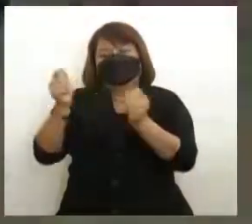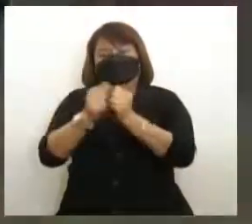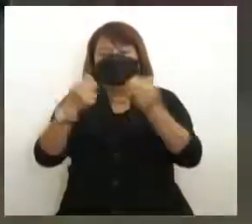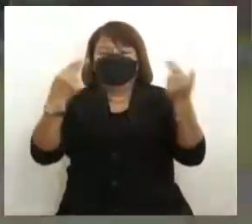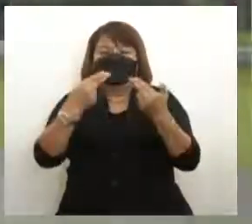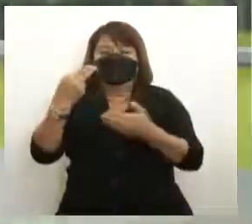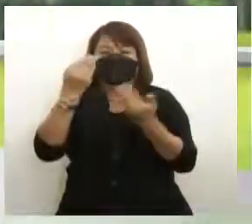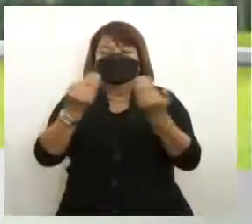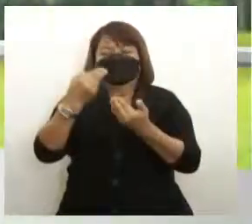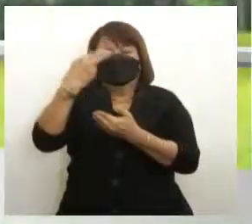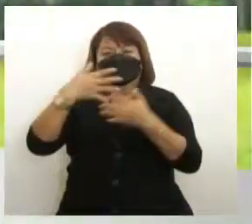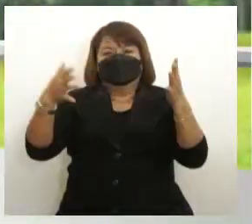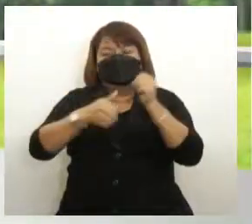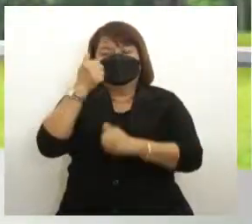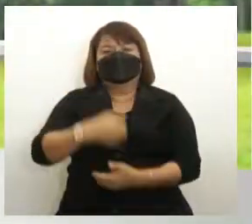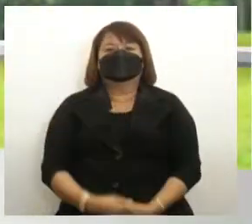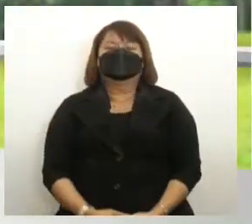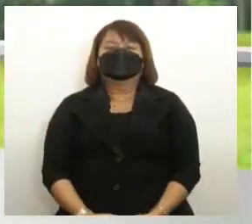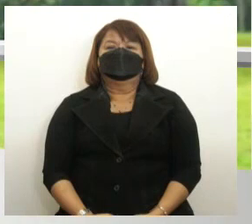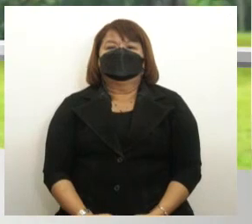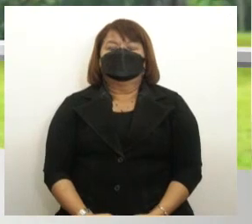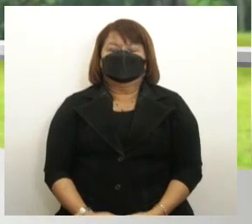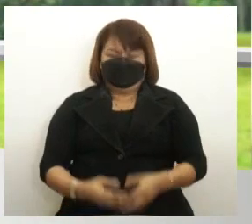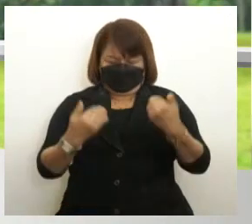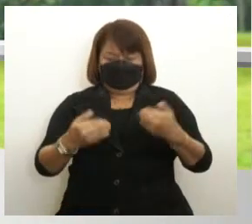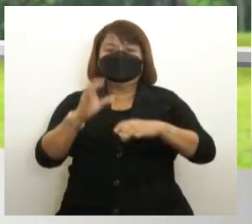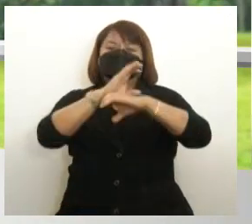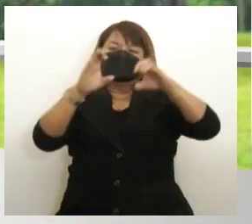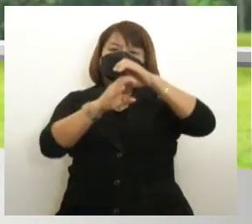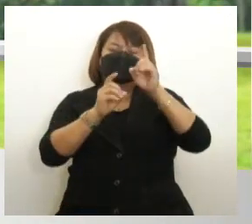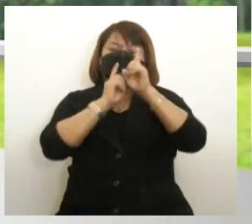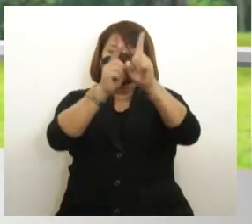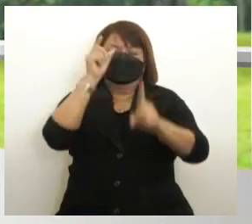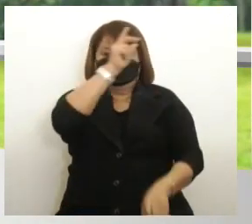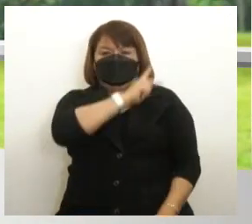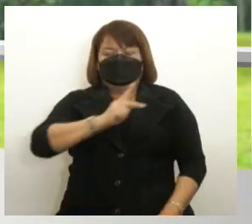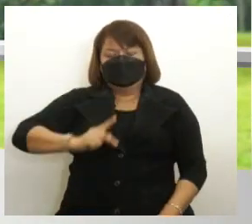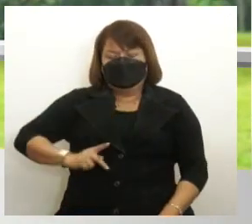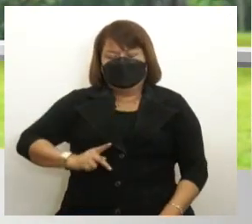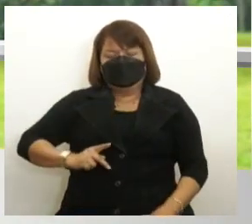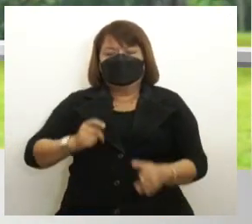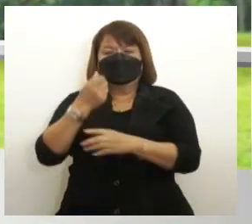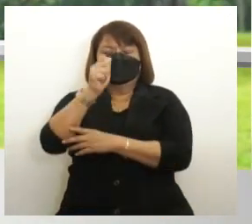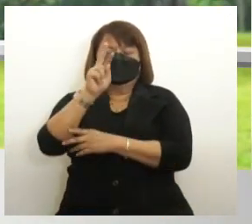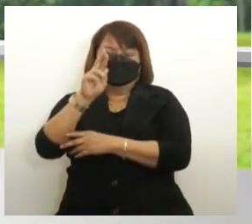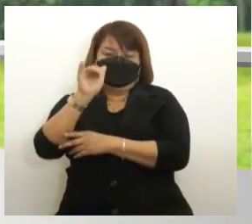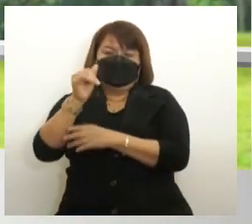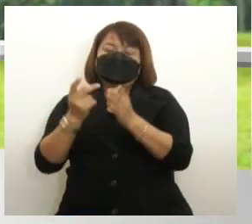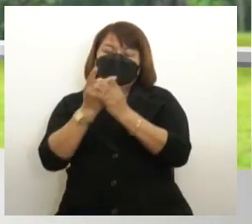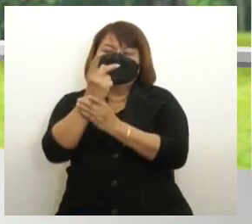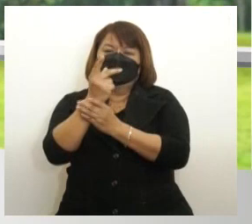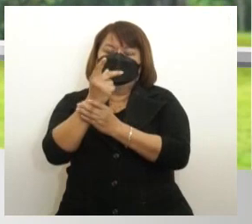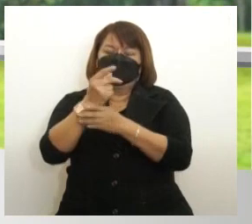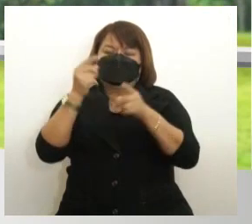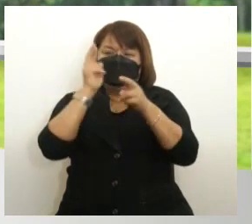างดีครับ และนั่นก็คือโครงการตามพระราชดำรินะคะโครงการอารยเกษตรสืบสานรักษาต่อยอดตามแนวพระราช